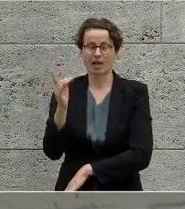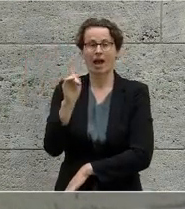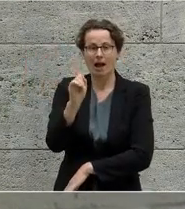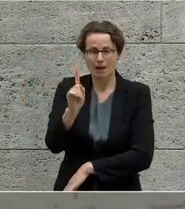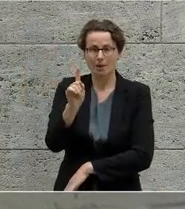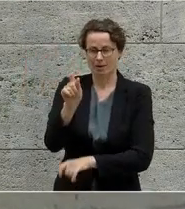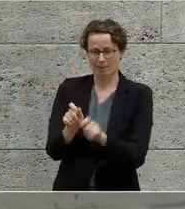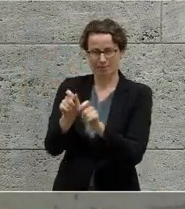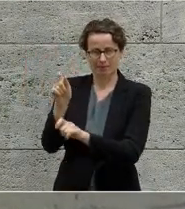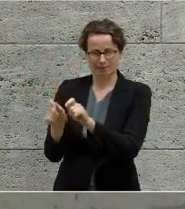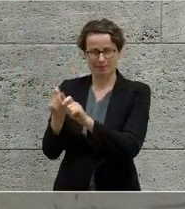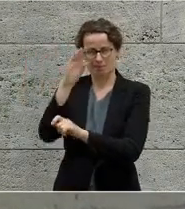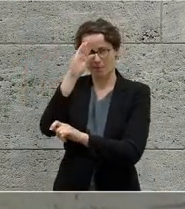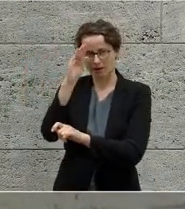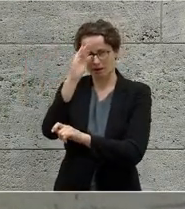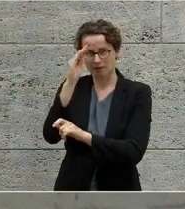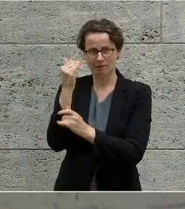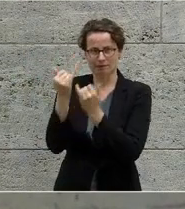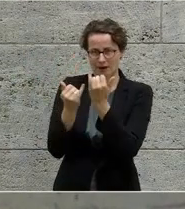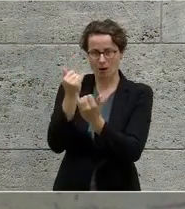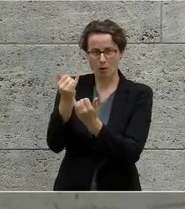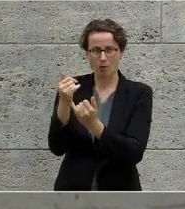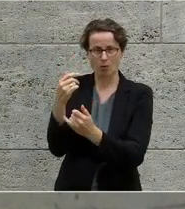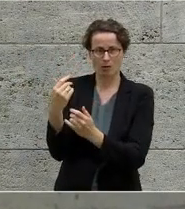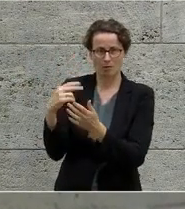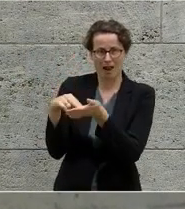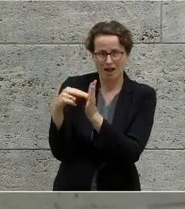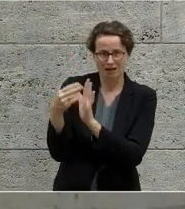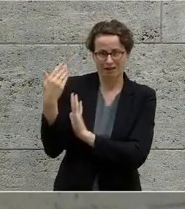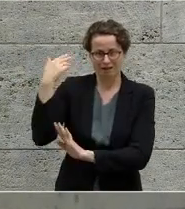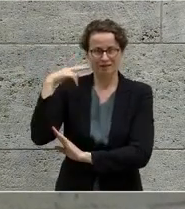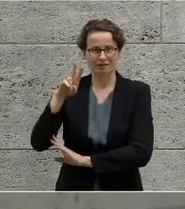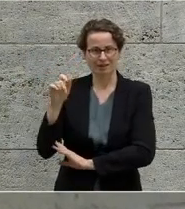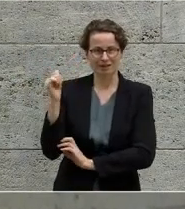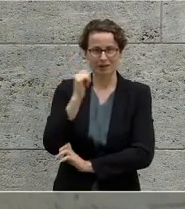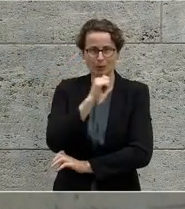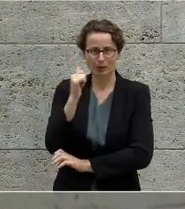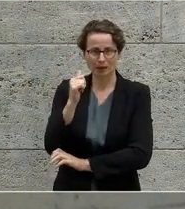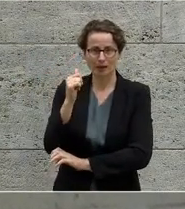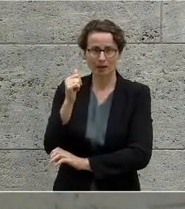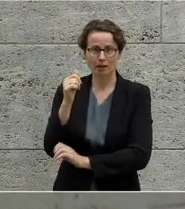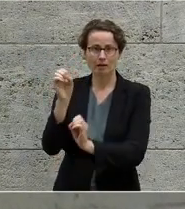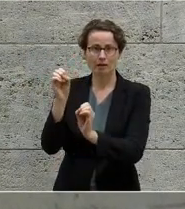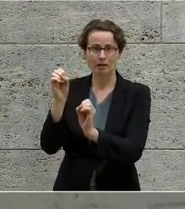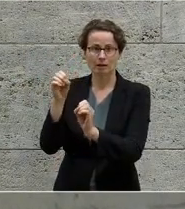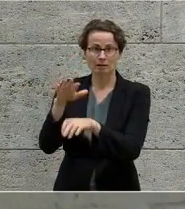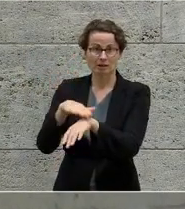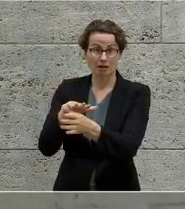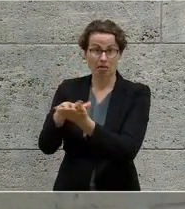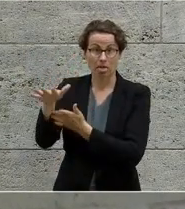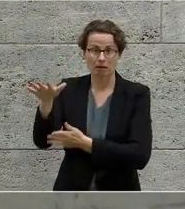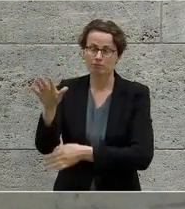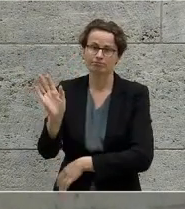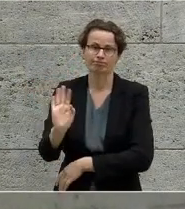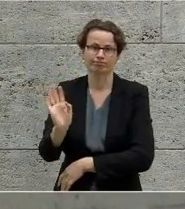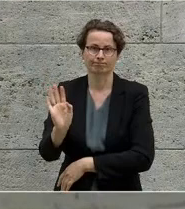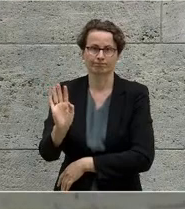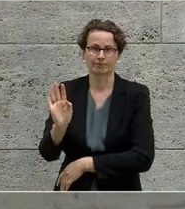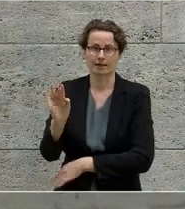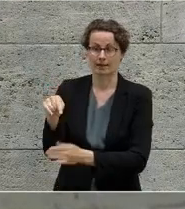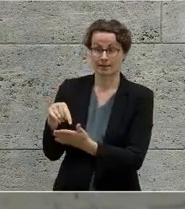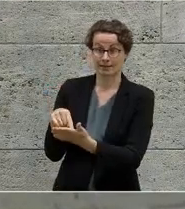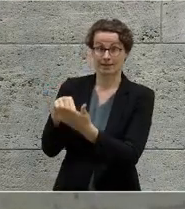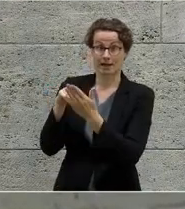Männer des 20. Juli waren nicht vergebens. Denn das Attentat zeigte, dass es auch